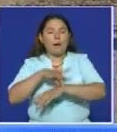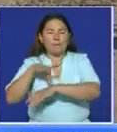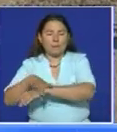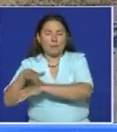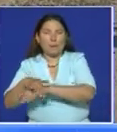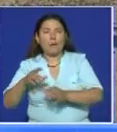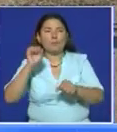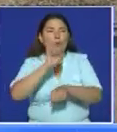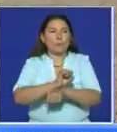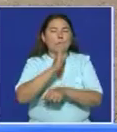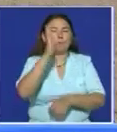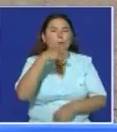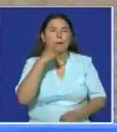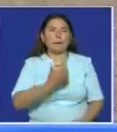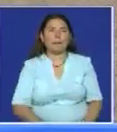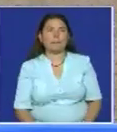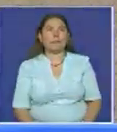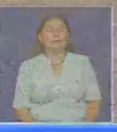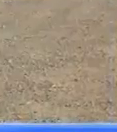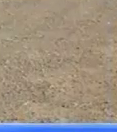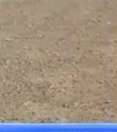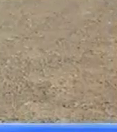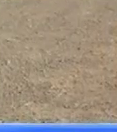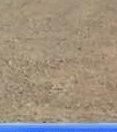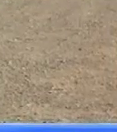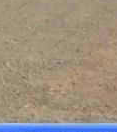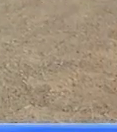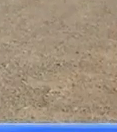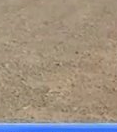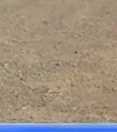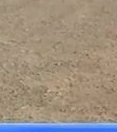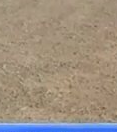анықталып тоқтатылатын болады. Жігербек Тұрғанов, Нұрлан Қуанышбай, Сәбит Амангелдіұлы, Каспий Ақпарат.